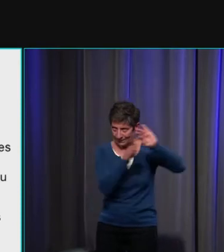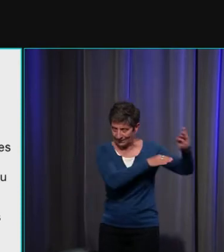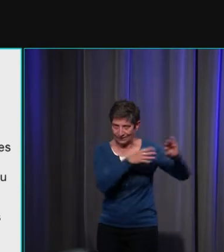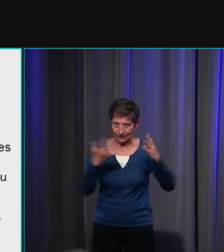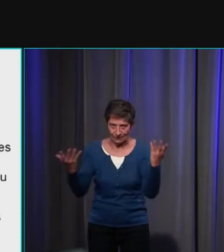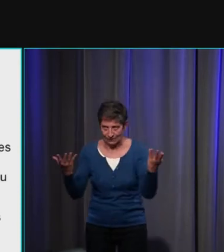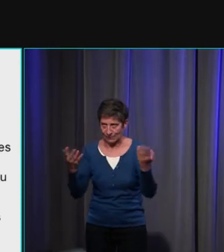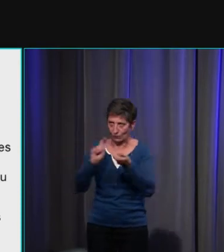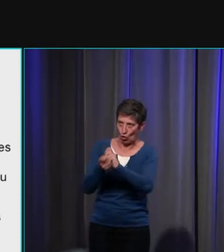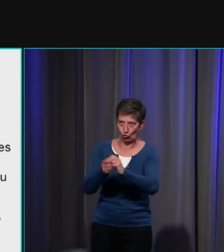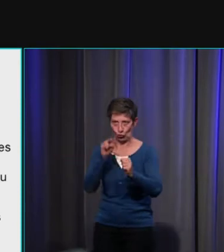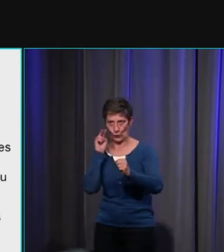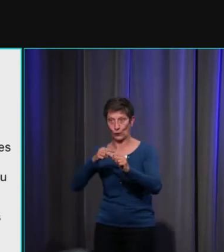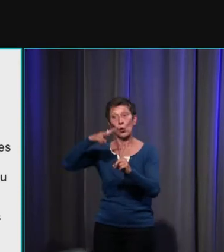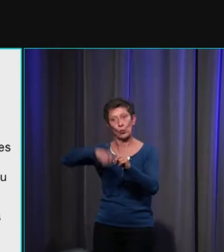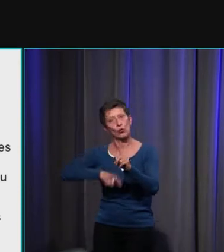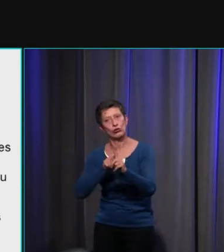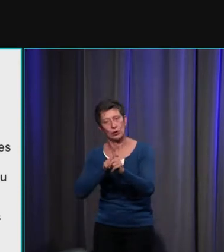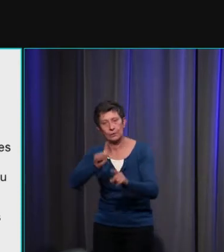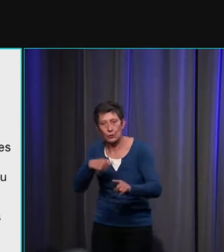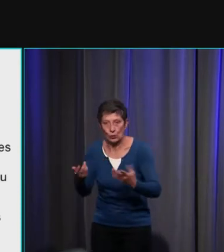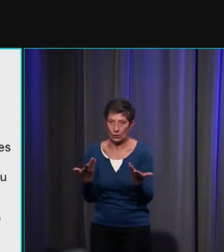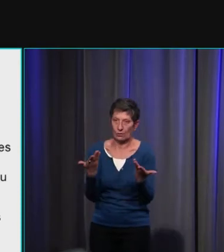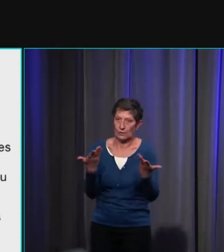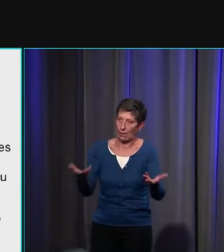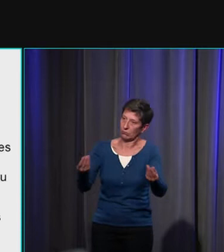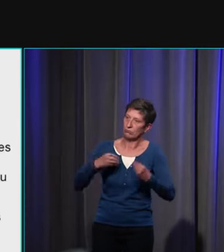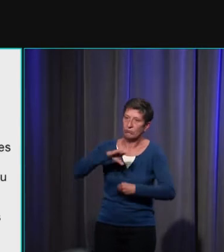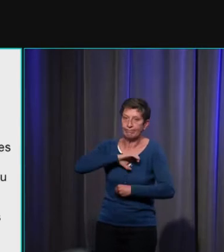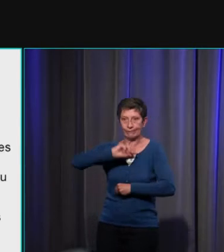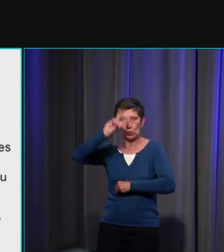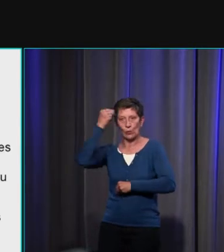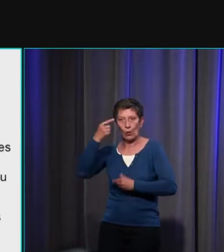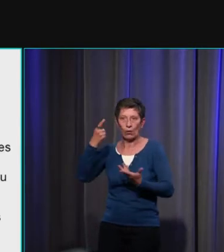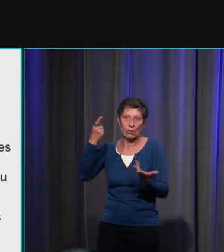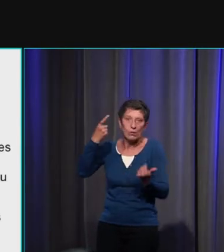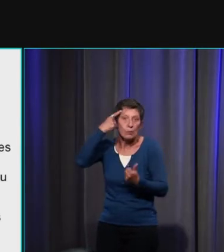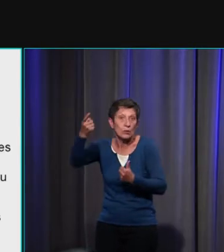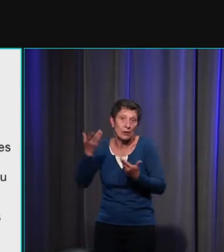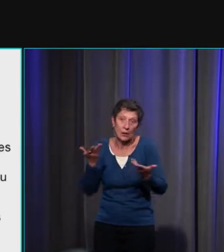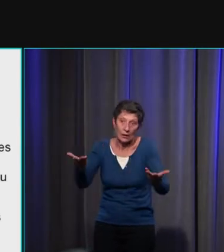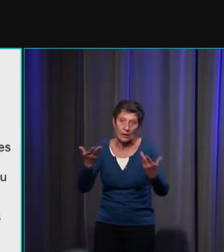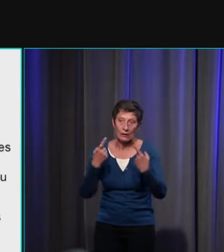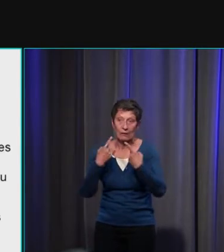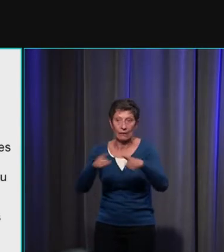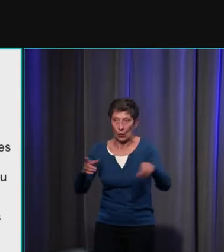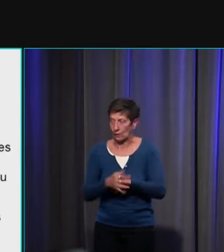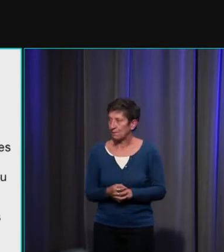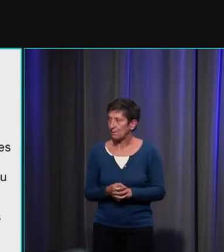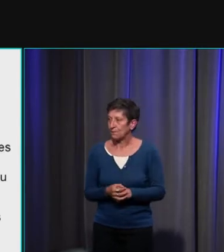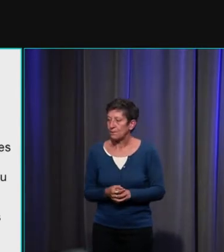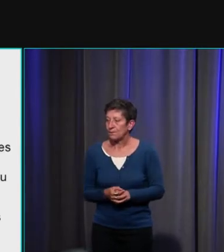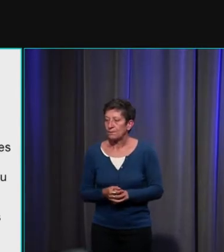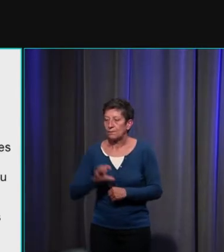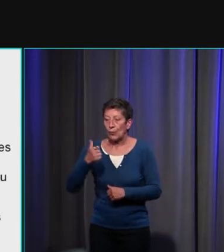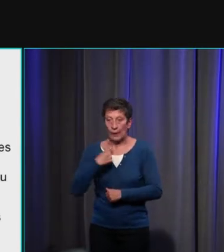1 pour essayer de comprendre une pensée qui est pensé dans notre type que la nôtre d'abord le